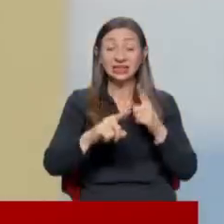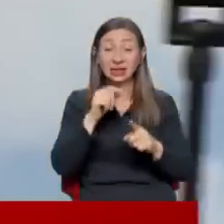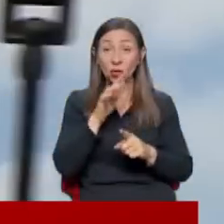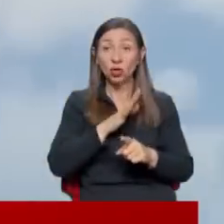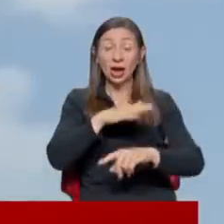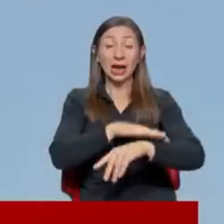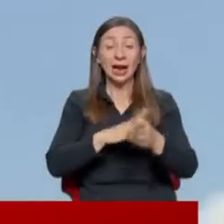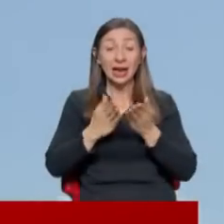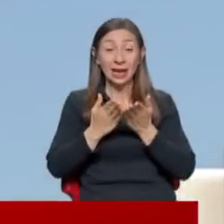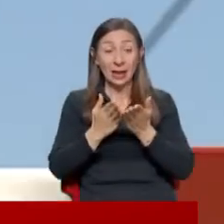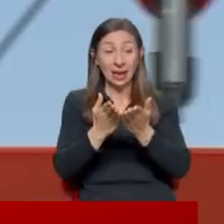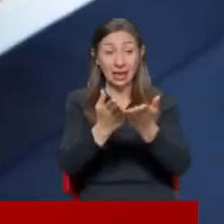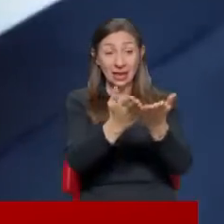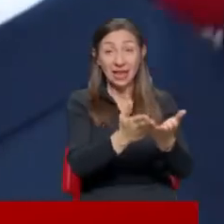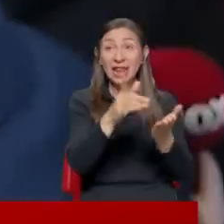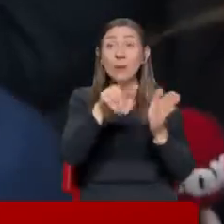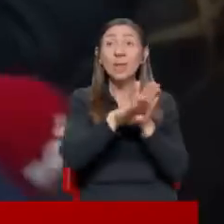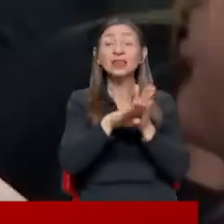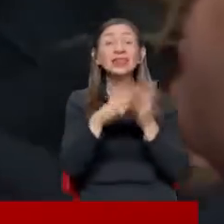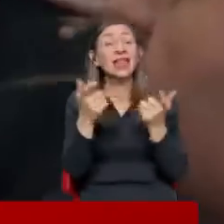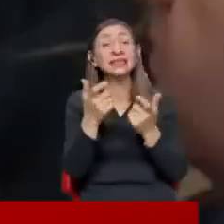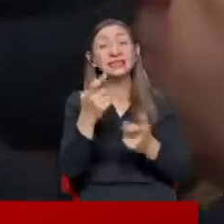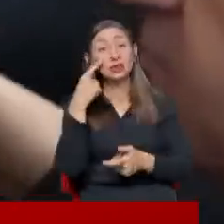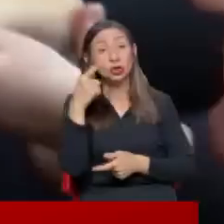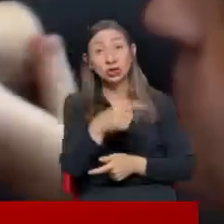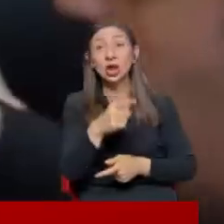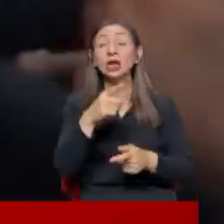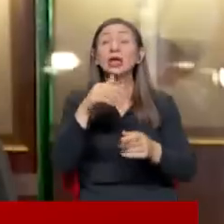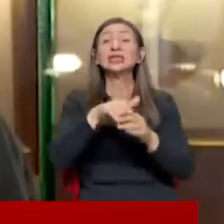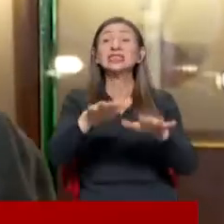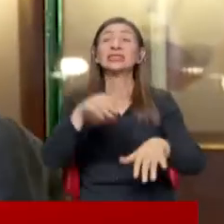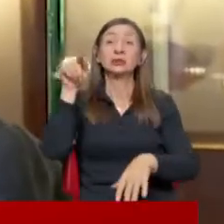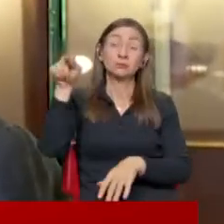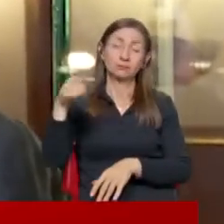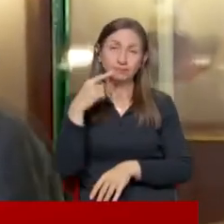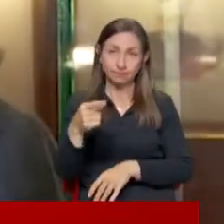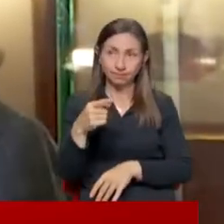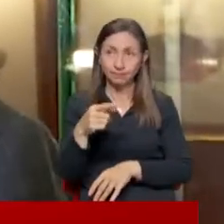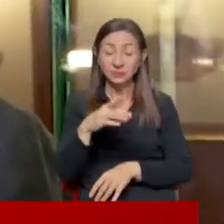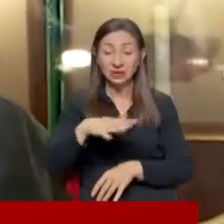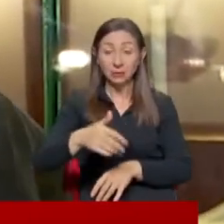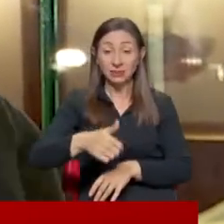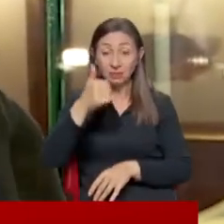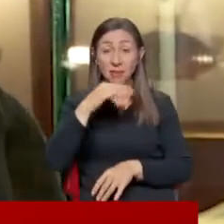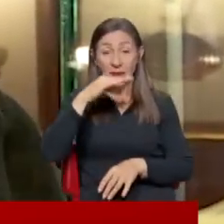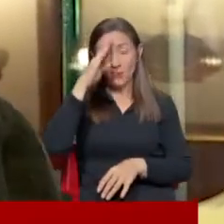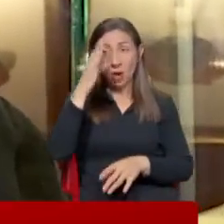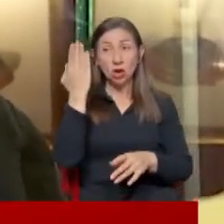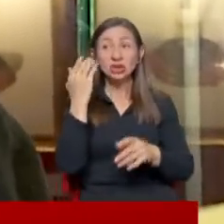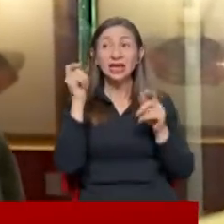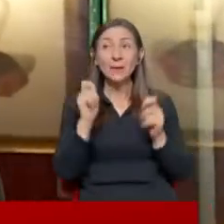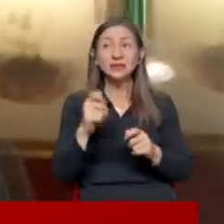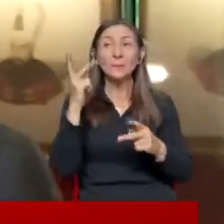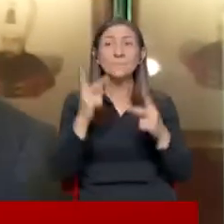Kılıçdaroğlu'nun kaptanlığında geminin yanaşacağı limanın adresini gösterdi, kurultay dedi. Genel başkanımızın bayram öncesi